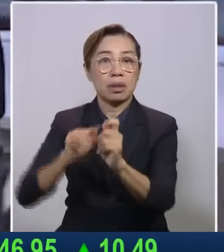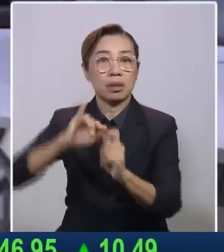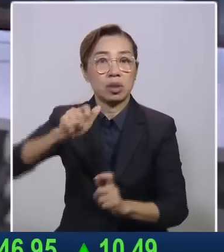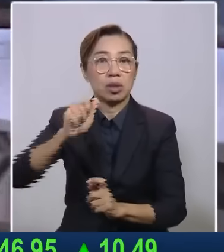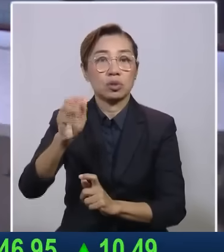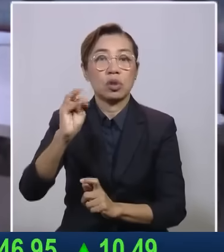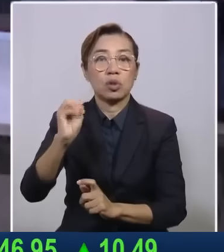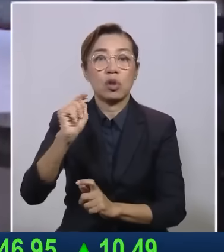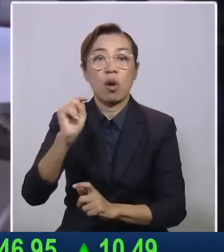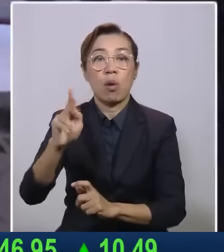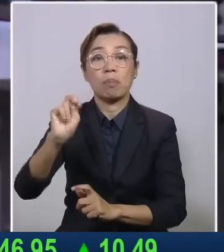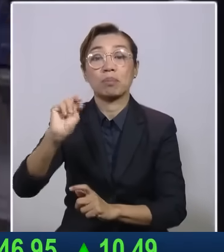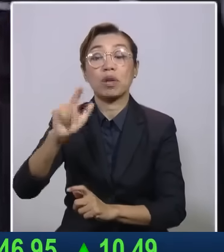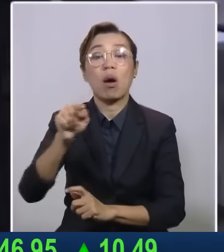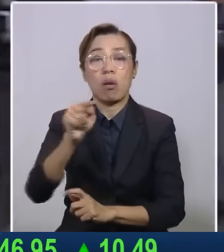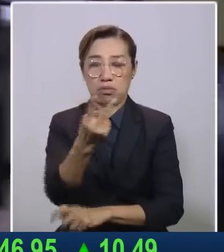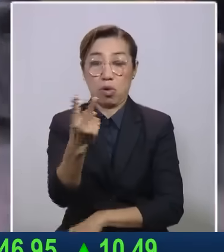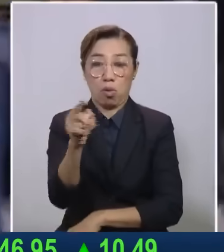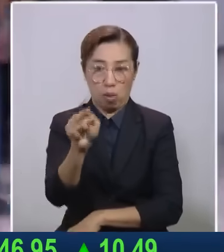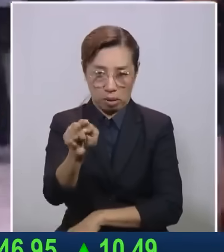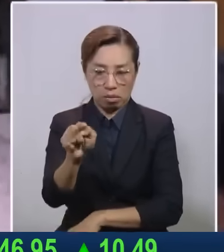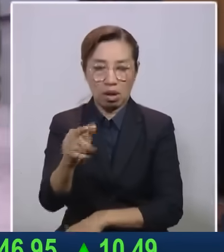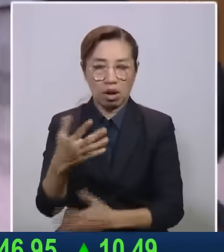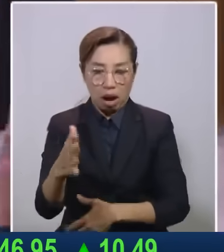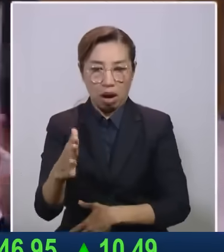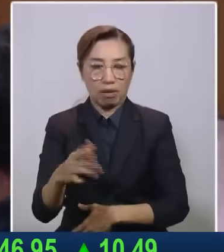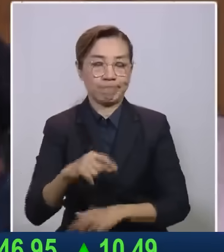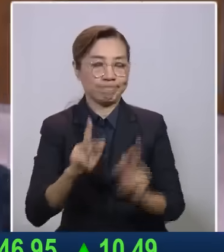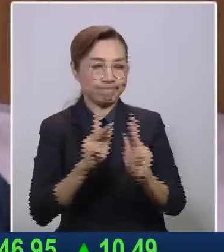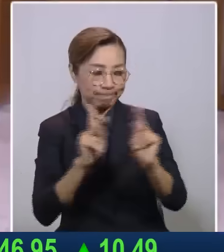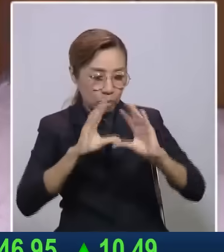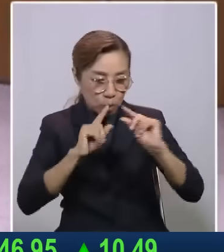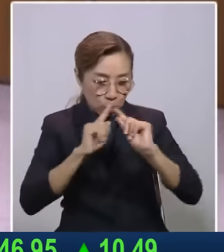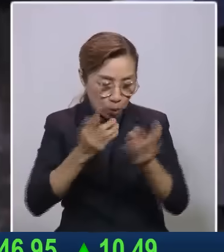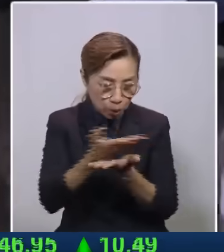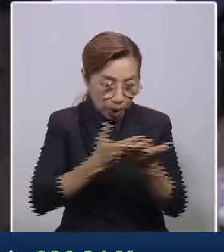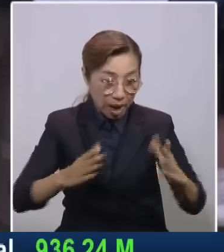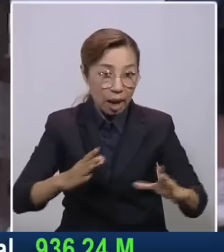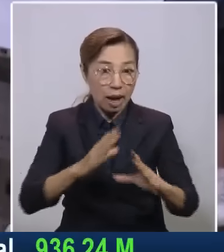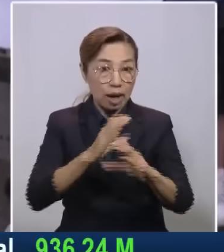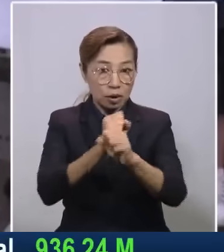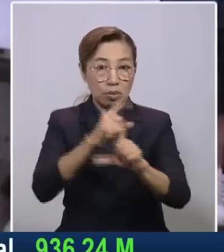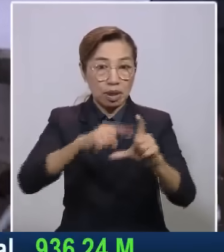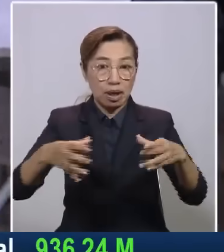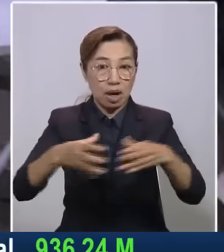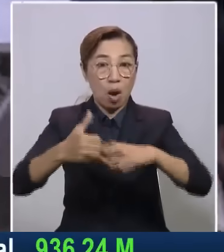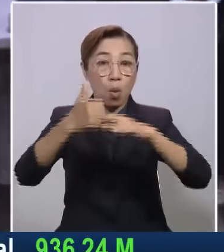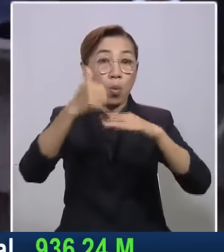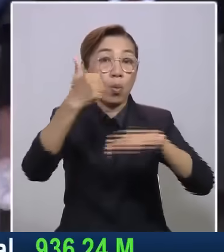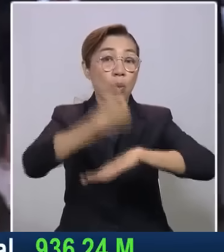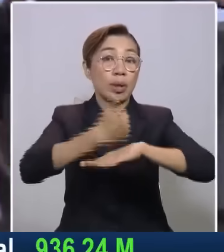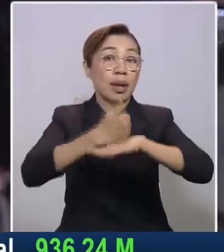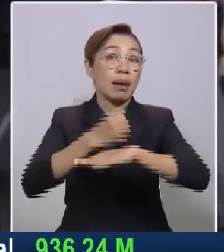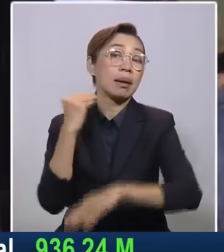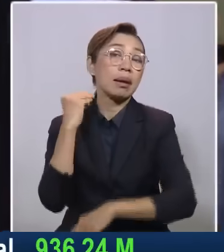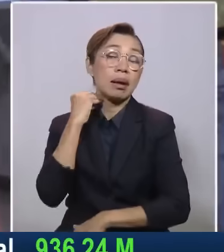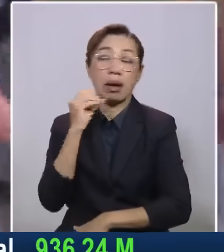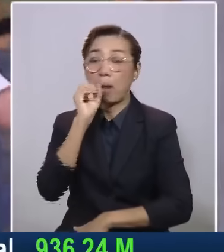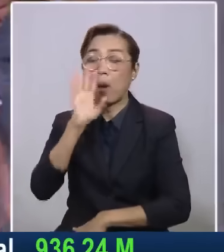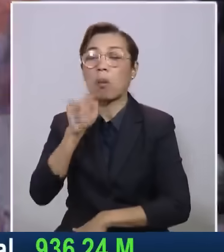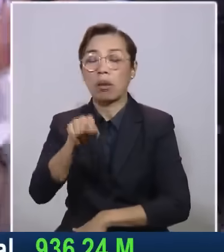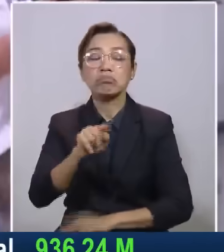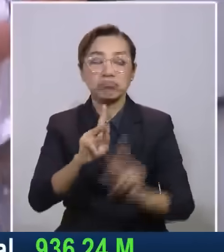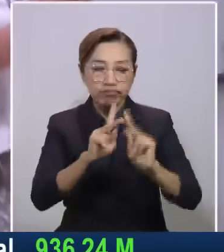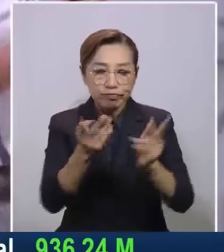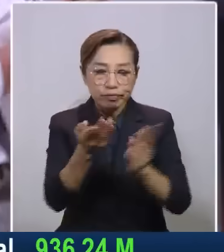บางขุนเทียนท่าข้ามหลังการประชุมครับนายชัทวัฒน์หัวหน้าพรรคก้าไกลออกมาเปิดเผยบอกว่าผลการพิจารณในที่ประชุมเนี่ย